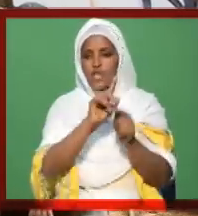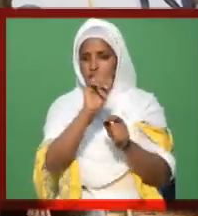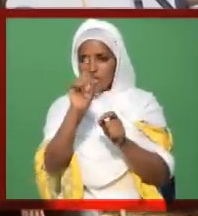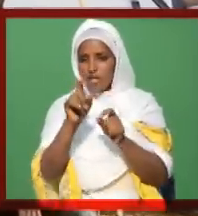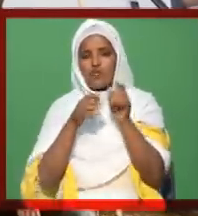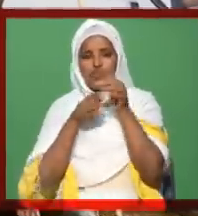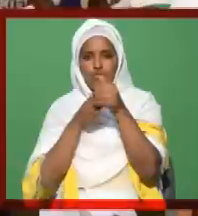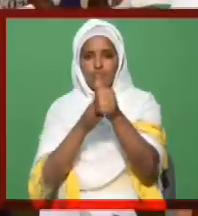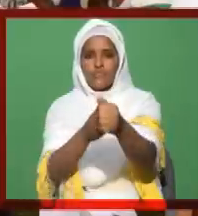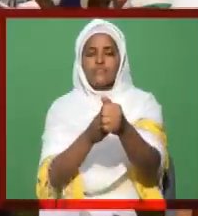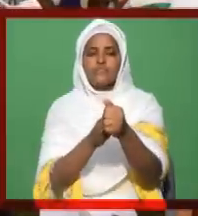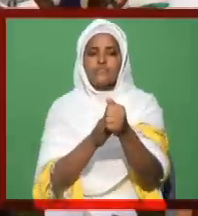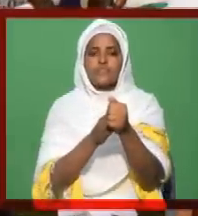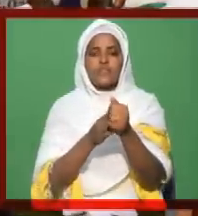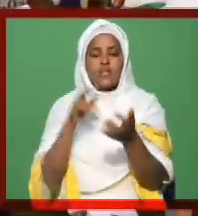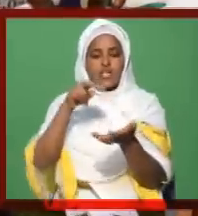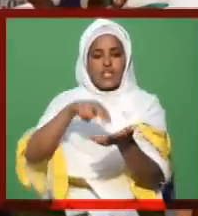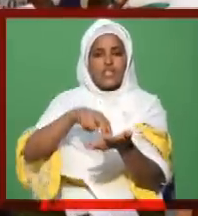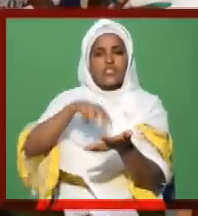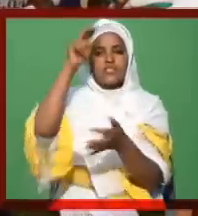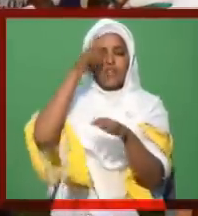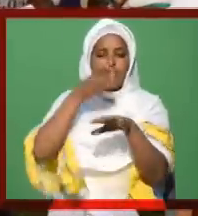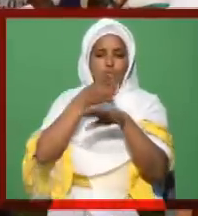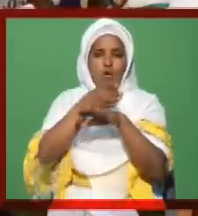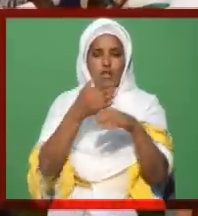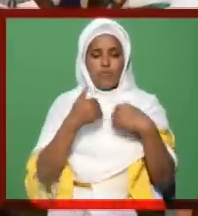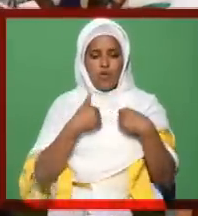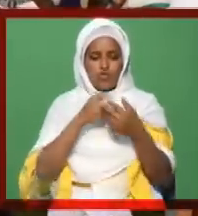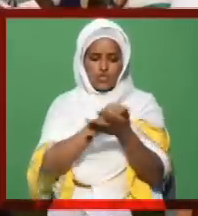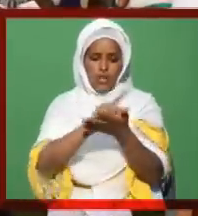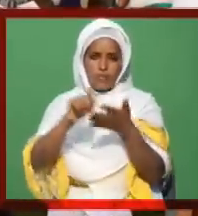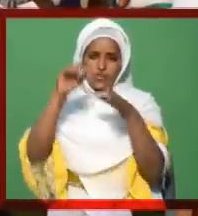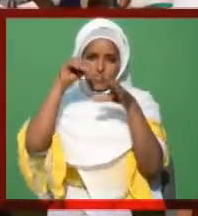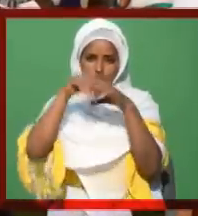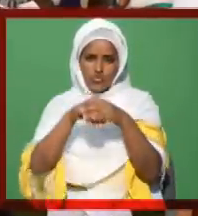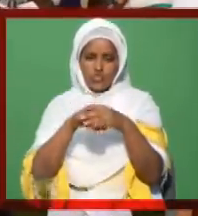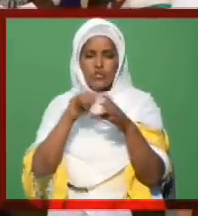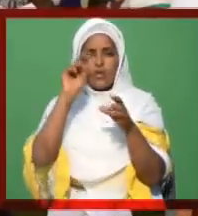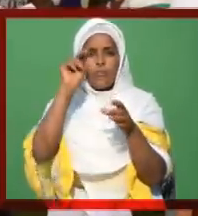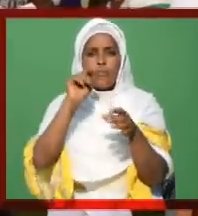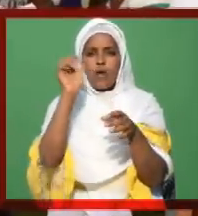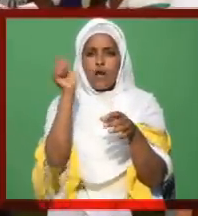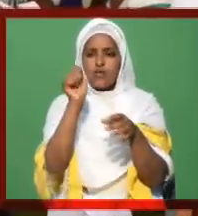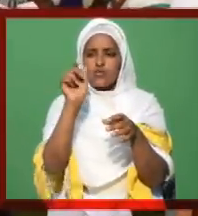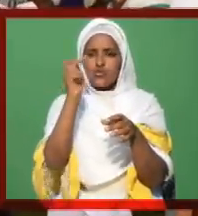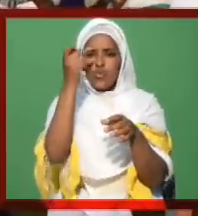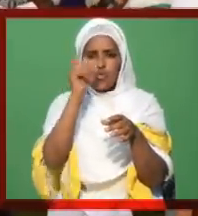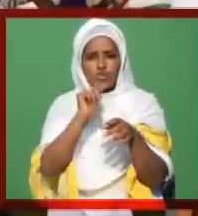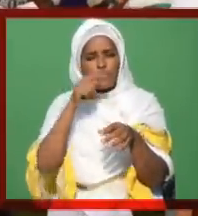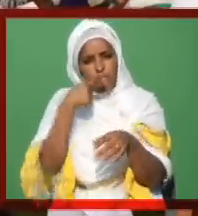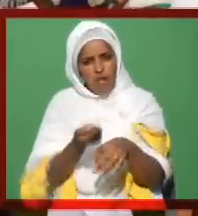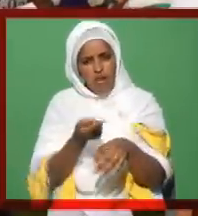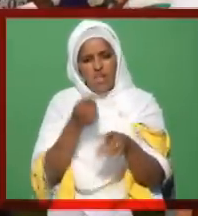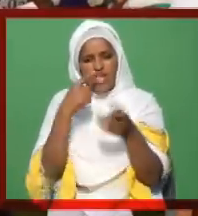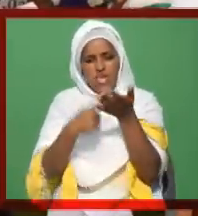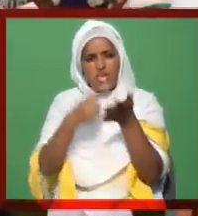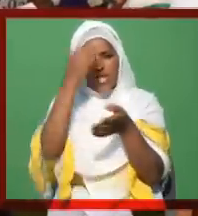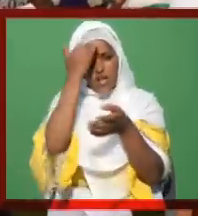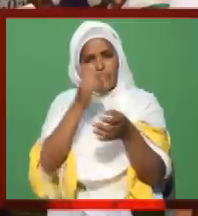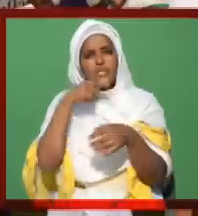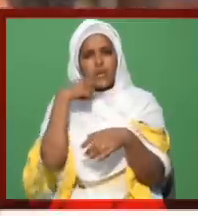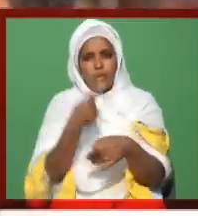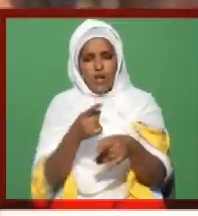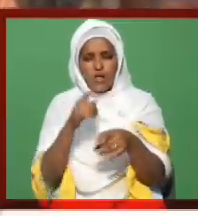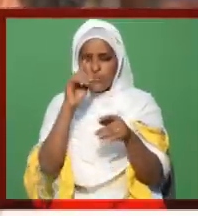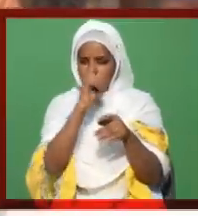ጥያቄዎቹ መራችኋለሁ። ከትንሳኤ በኋላ ባለው ሳምንት ማዕዶት ይባላል። ይሄ ለምን እንደተባለና በእያንዳንዱ